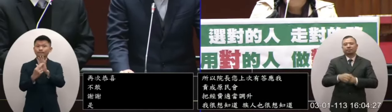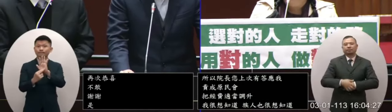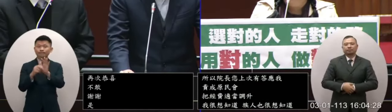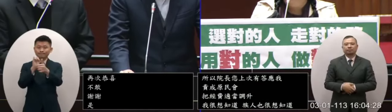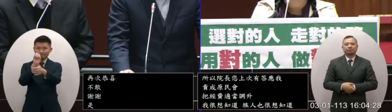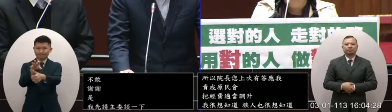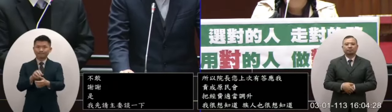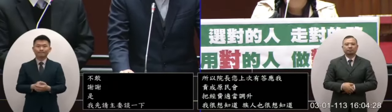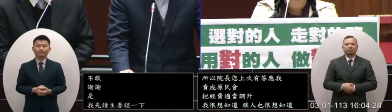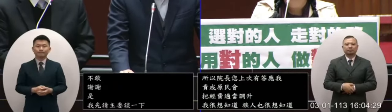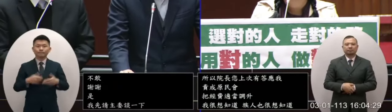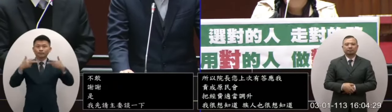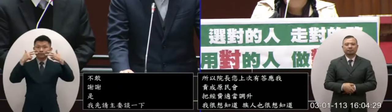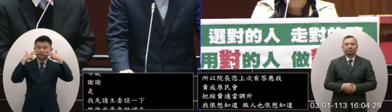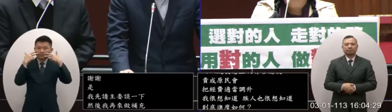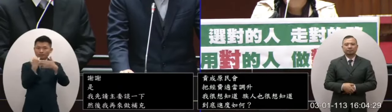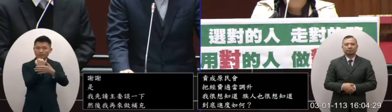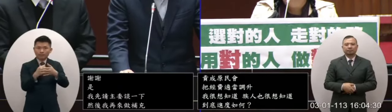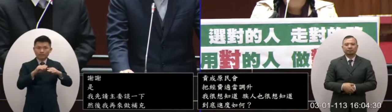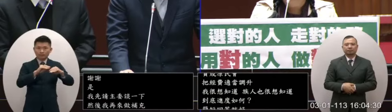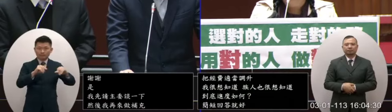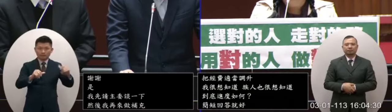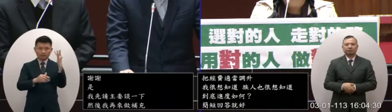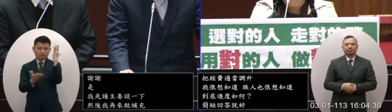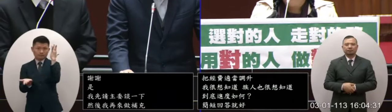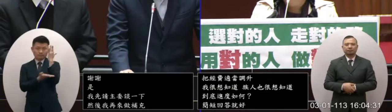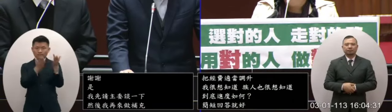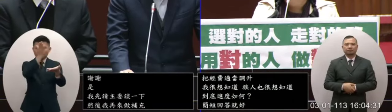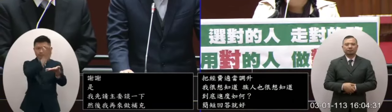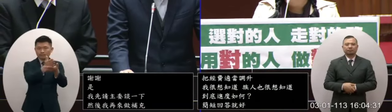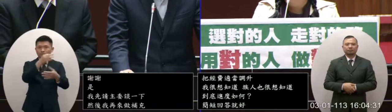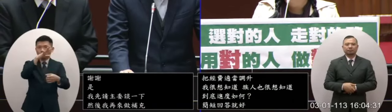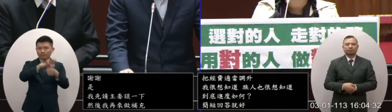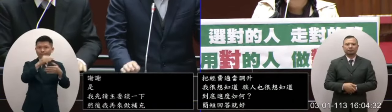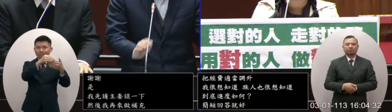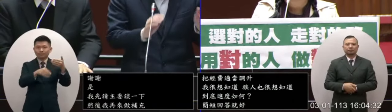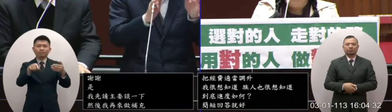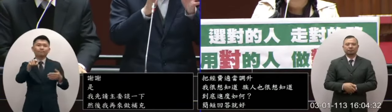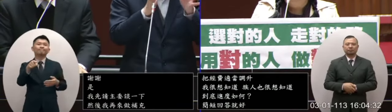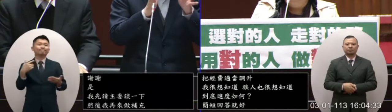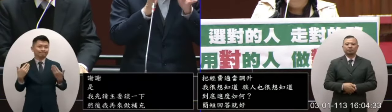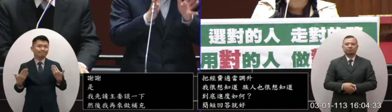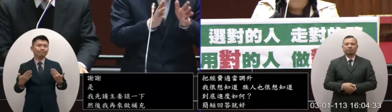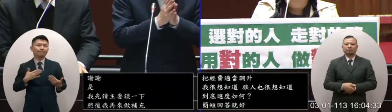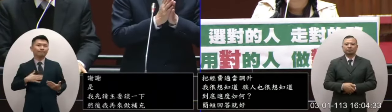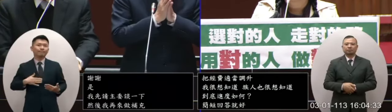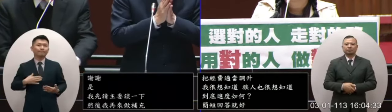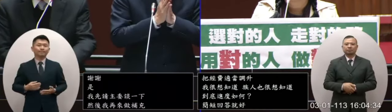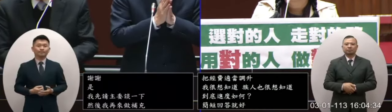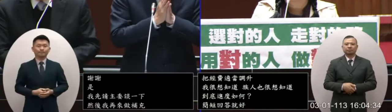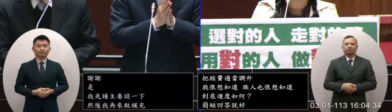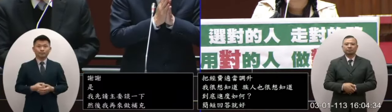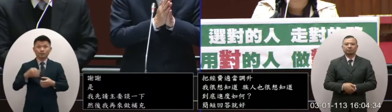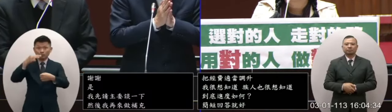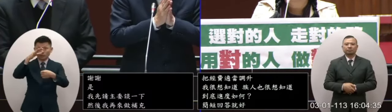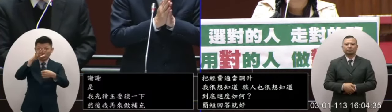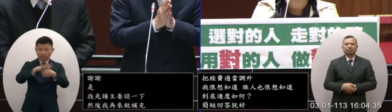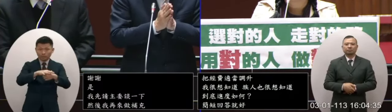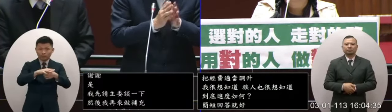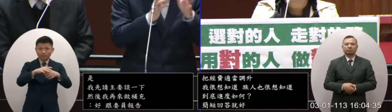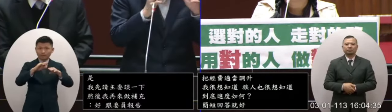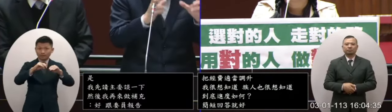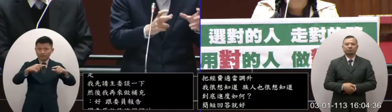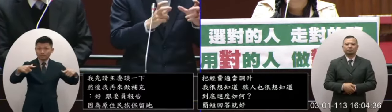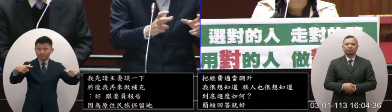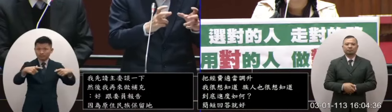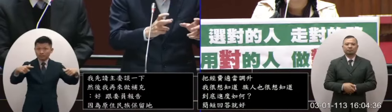因为原住民族保留地禁法补偿条例，我想委员都很清楚，因为这个补偿的面积金